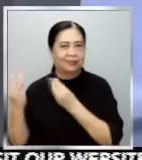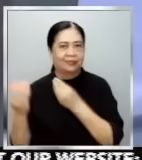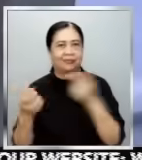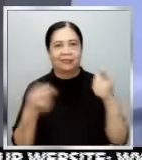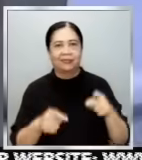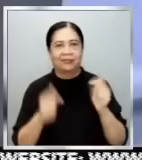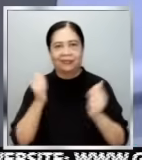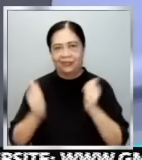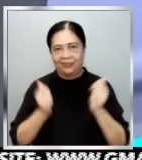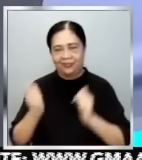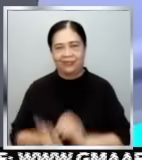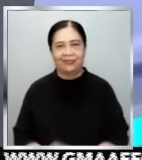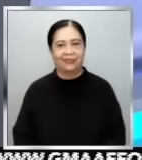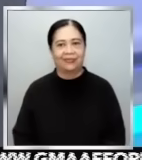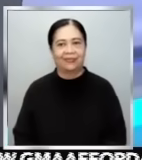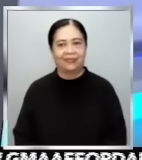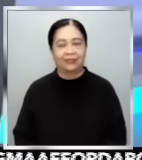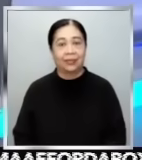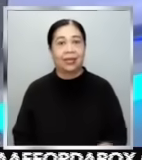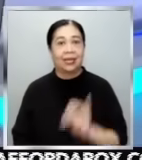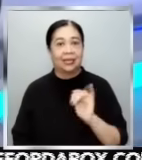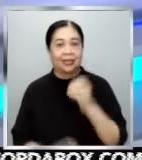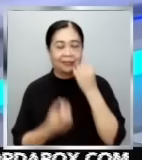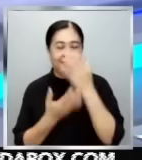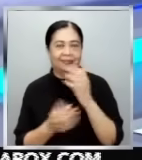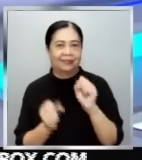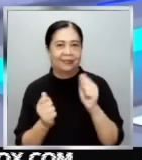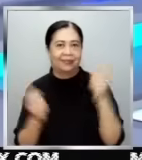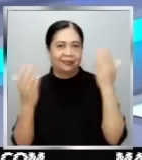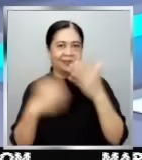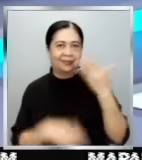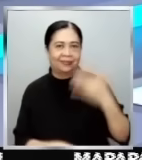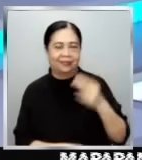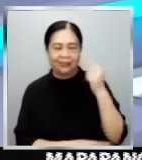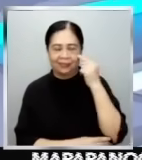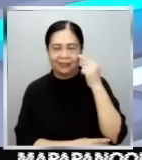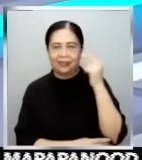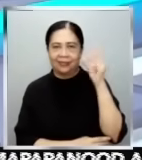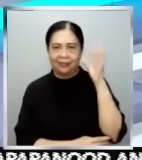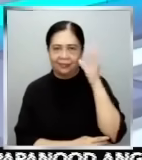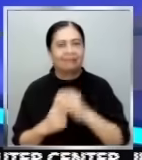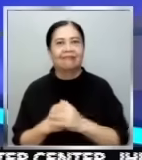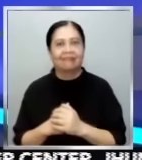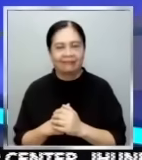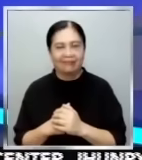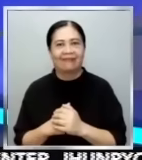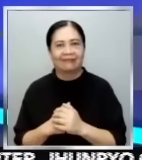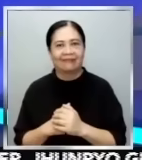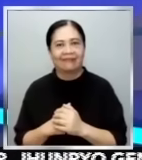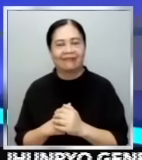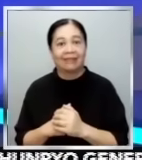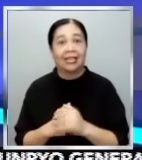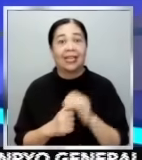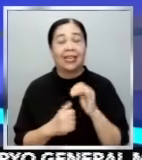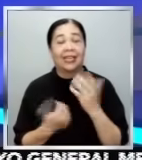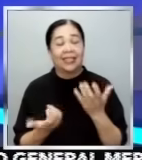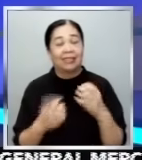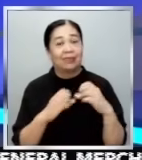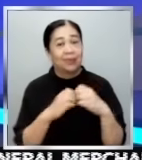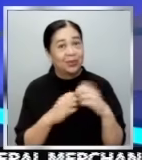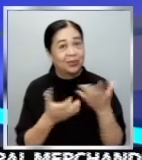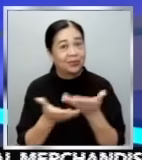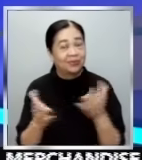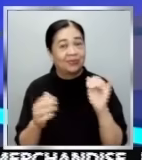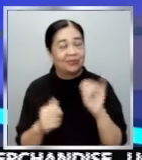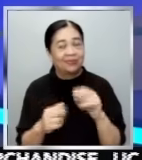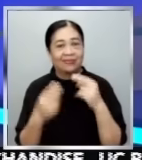happenings And that's my chicken Saturday night Ako po si Nelson Canlas Ian at mga kapuso Yan po ang ang mga